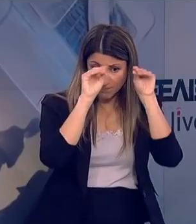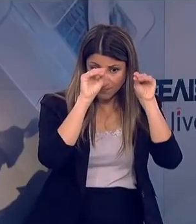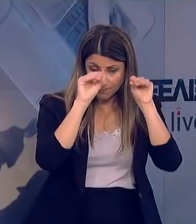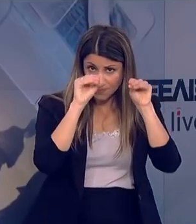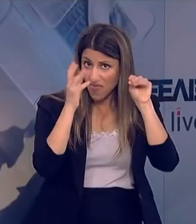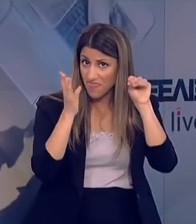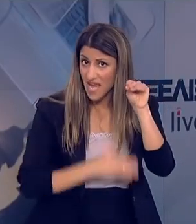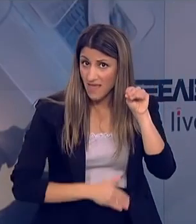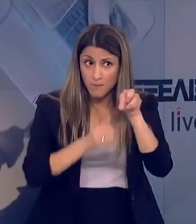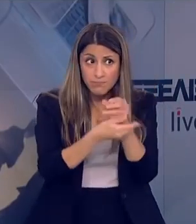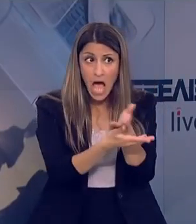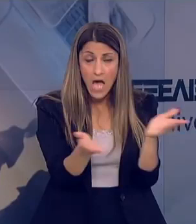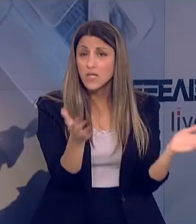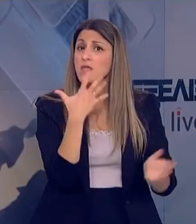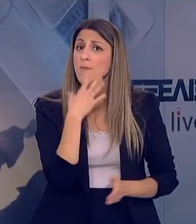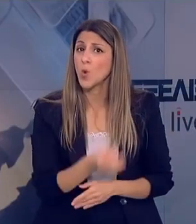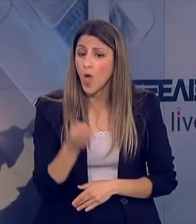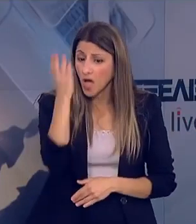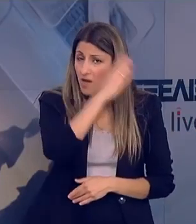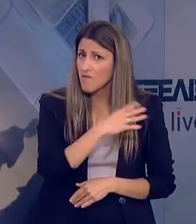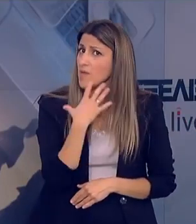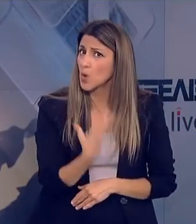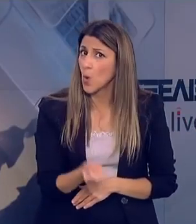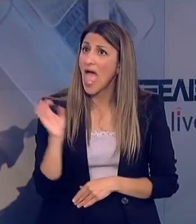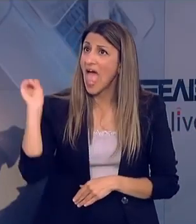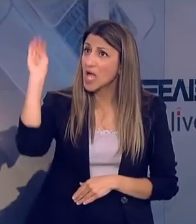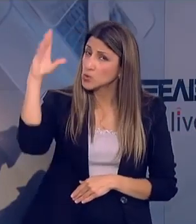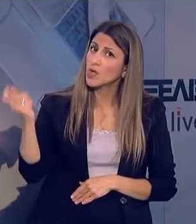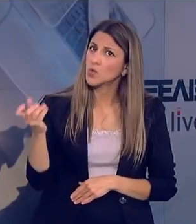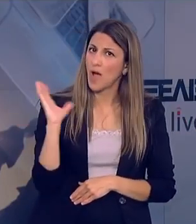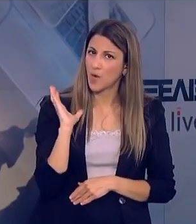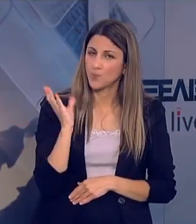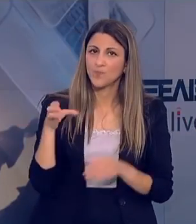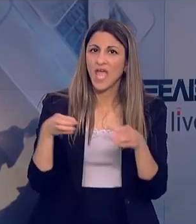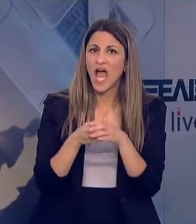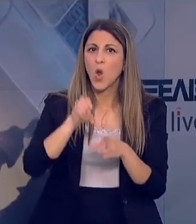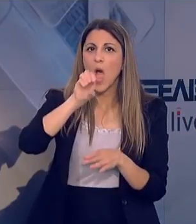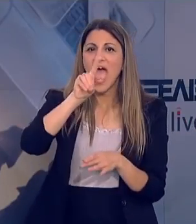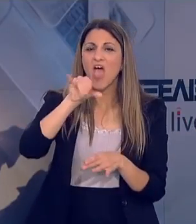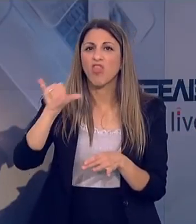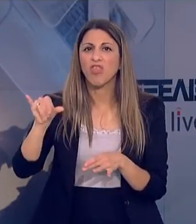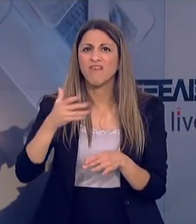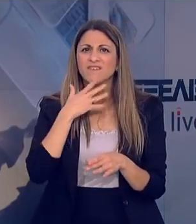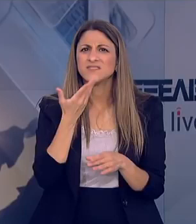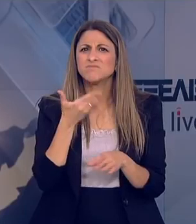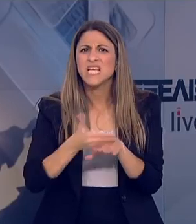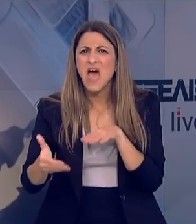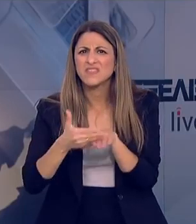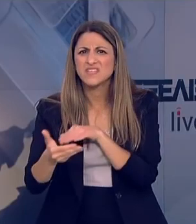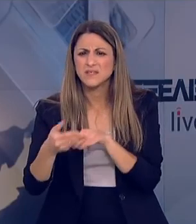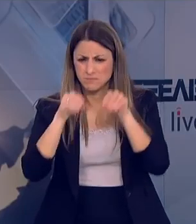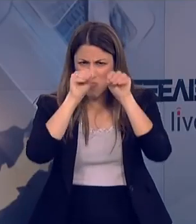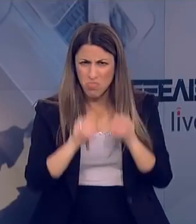τα ποιοτικά χαρακτηριστικά που αναφέρουν οι υπόλοιπες χώρες? Και γιατί ο ΕΟΔΗ καθυστερεί να τα αποστείλει σε ελληνικές και ξένες επιστημονικές